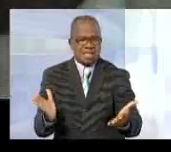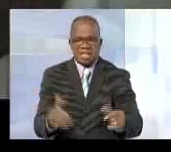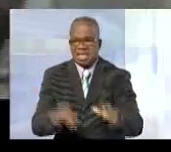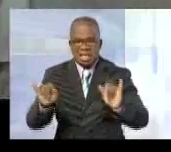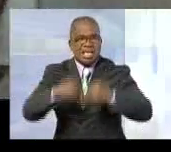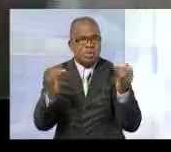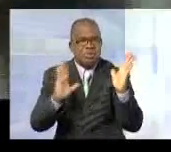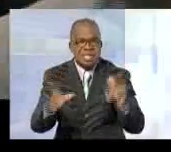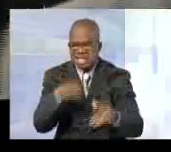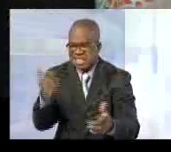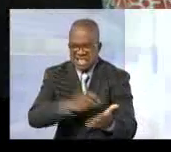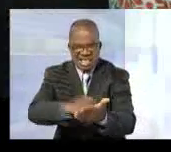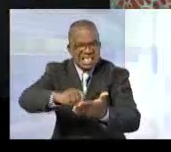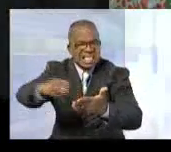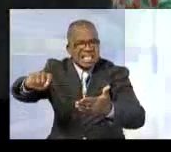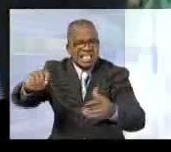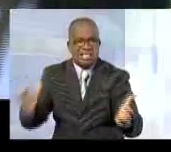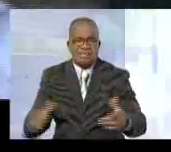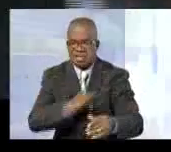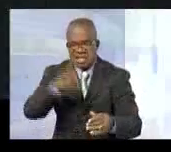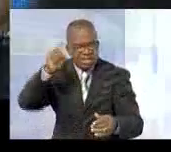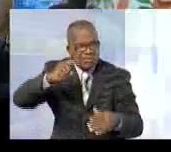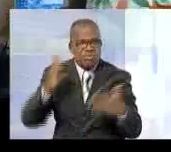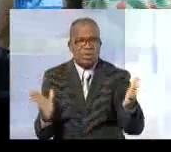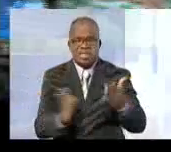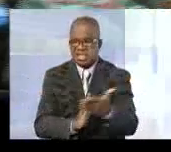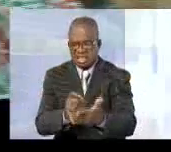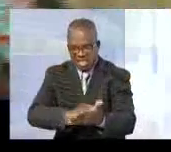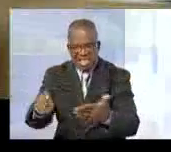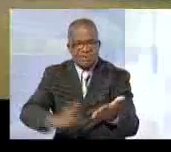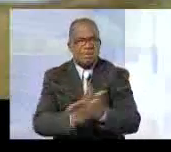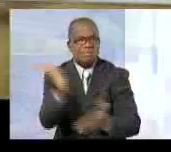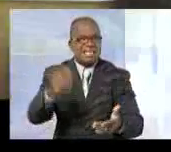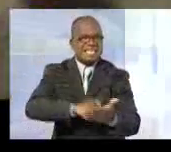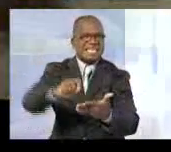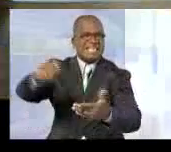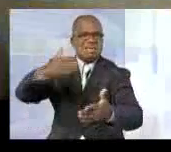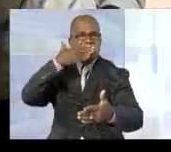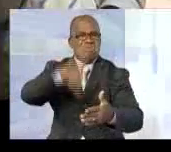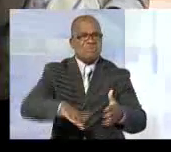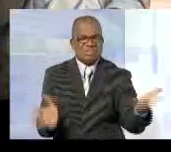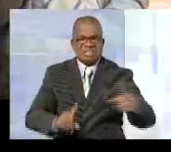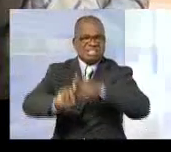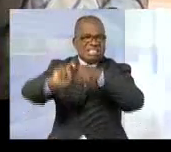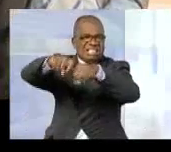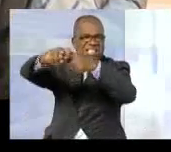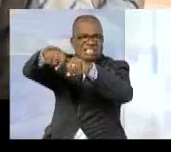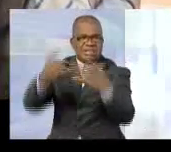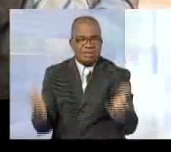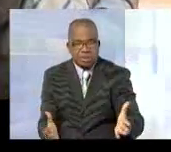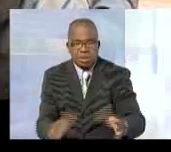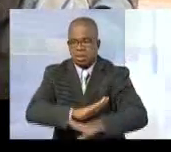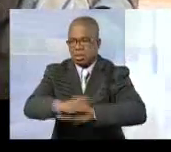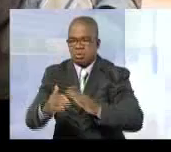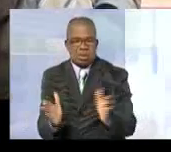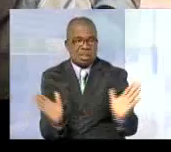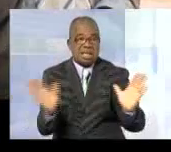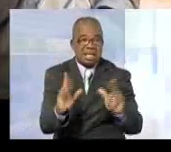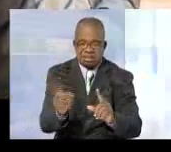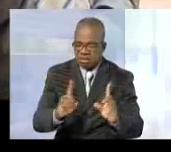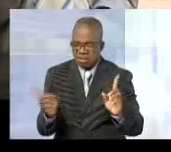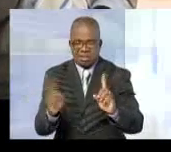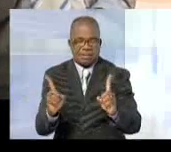siège du CNP réhabilité. Quant au président de la haute autorité de la communication audiovisuelle, il a dit être